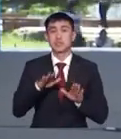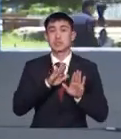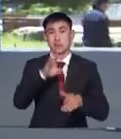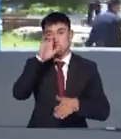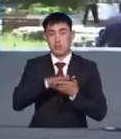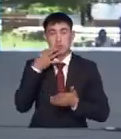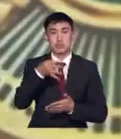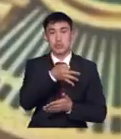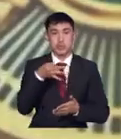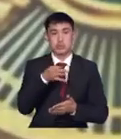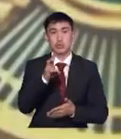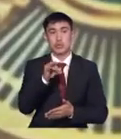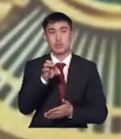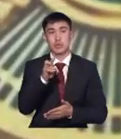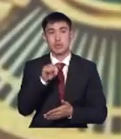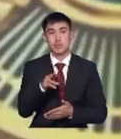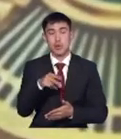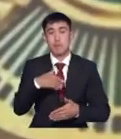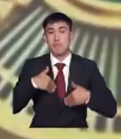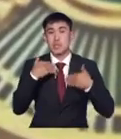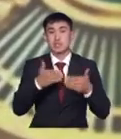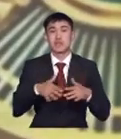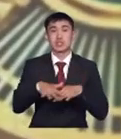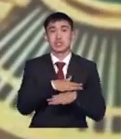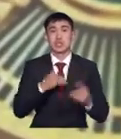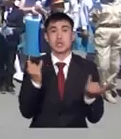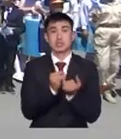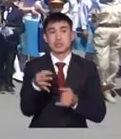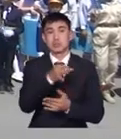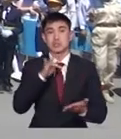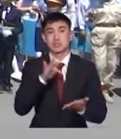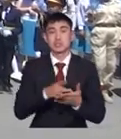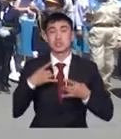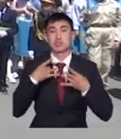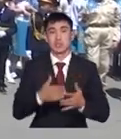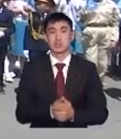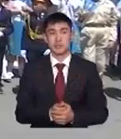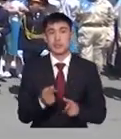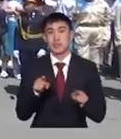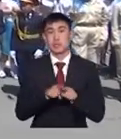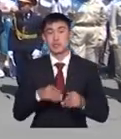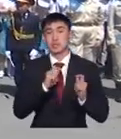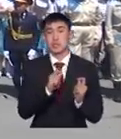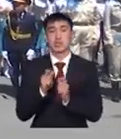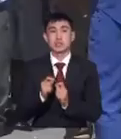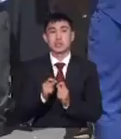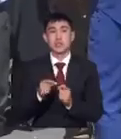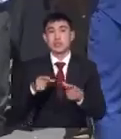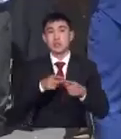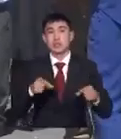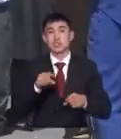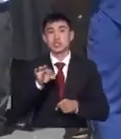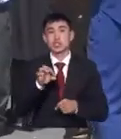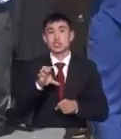акима Алматинской области Нурлан Абдрахым. Он не только поздравил жителей и гостей областного центра с праздником, а также наградил представителей департамента